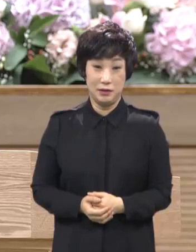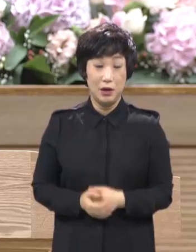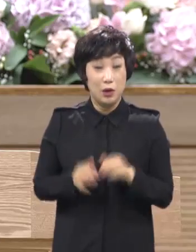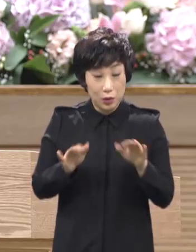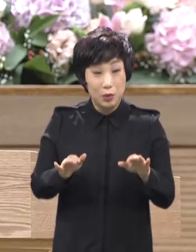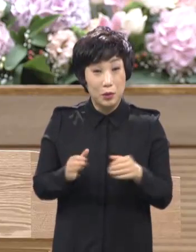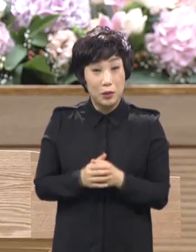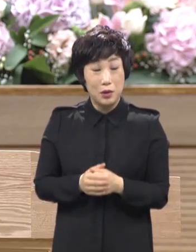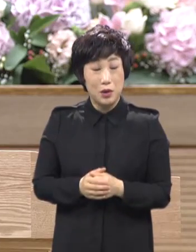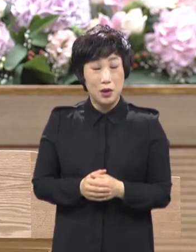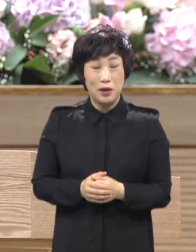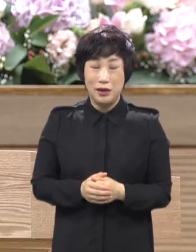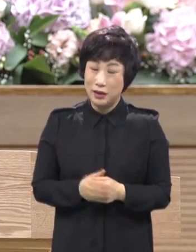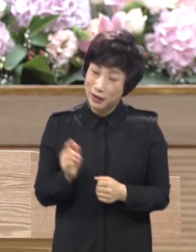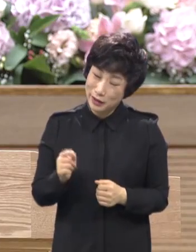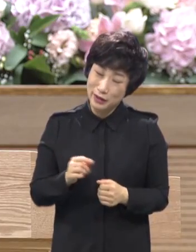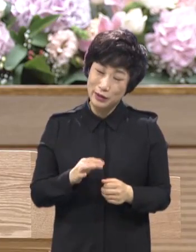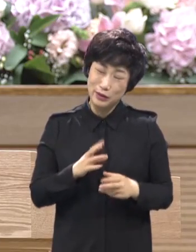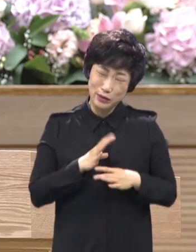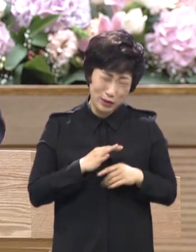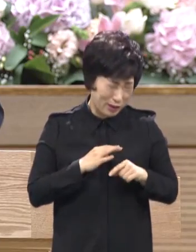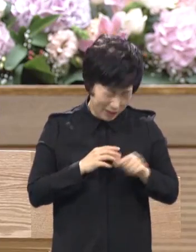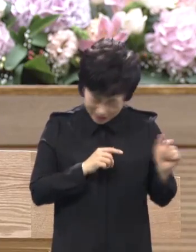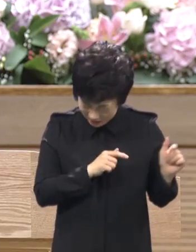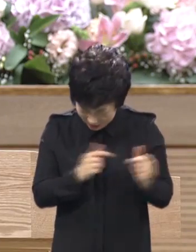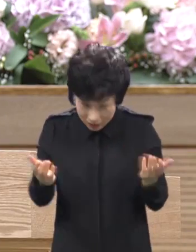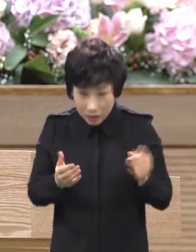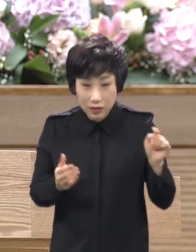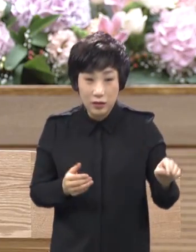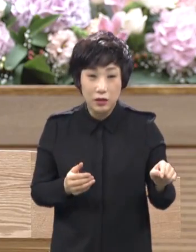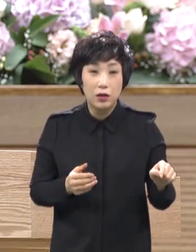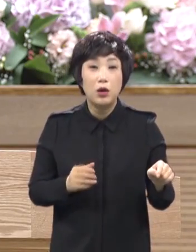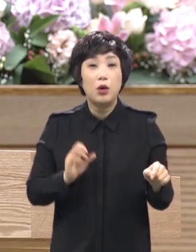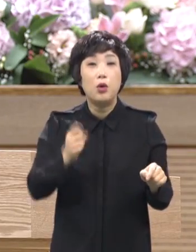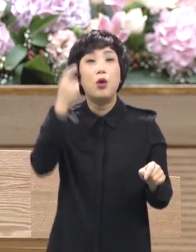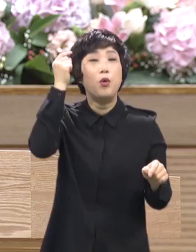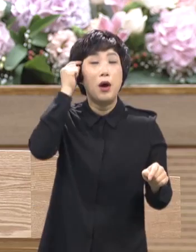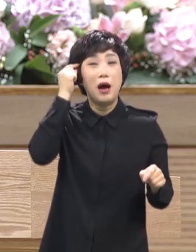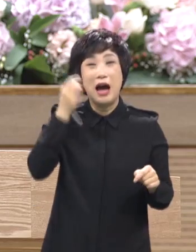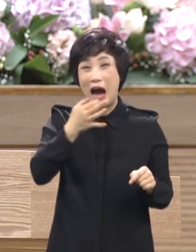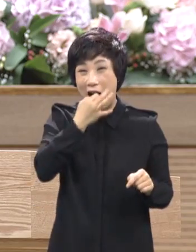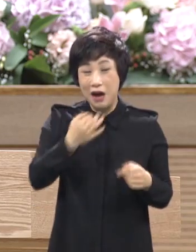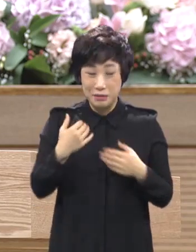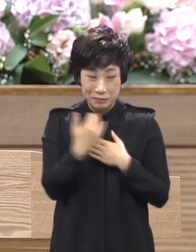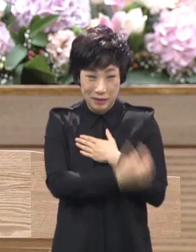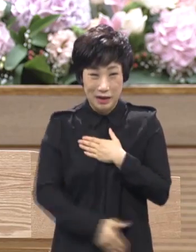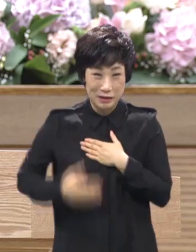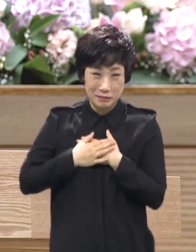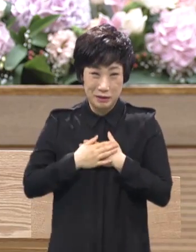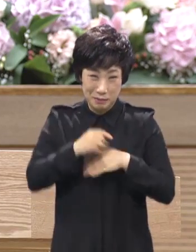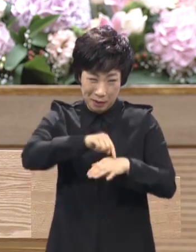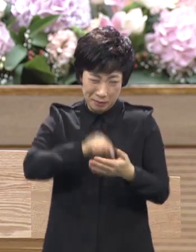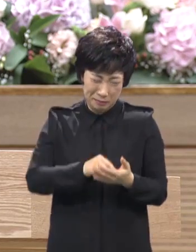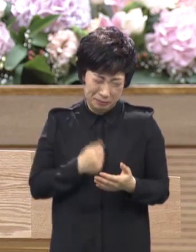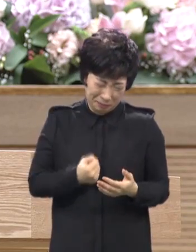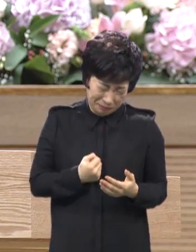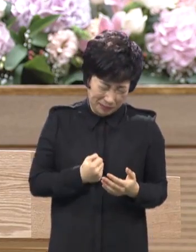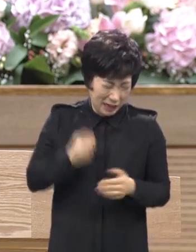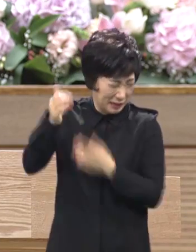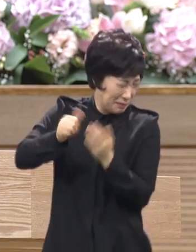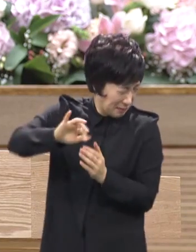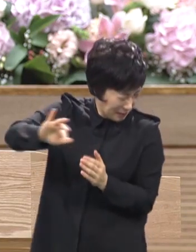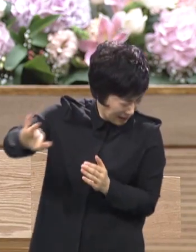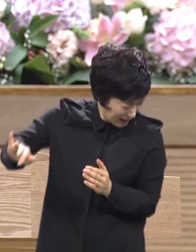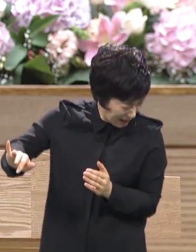그 무섭고 두려운 것들이 욕심으로 가슴에 품고 하나님은